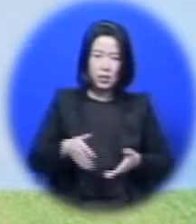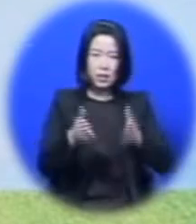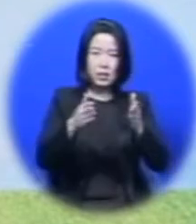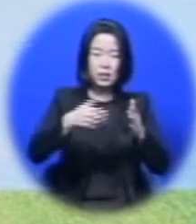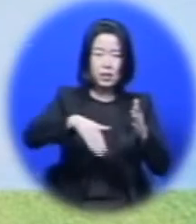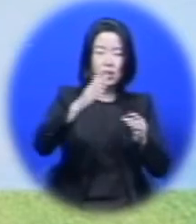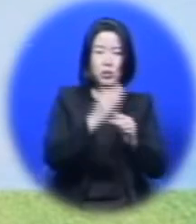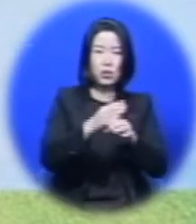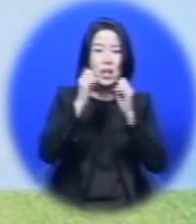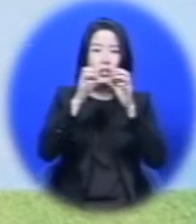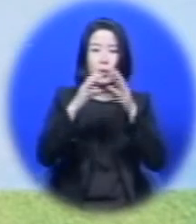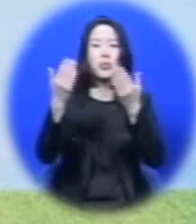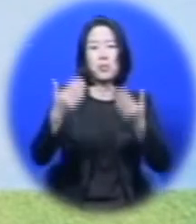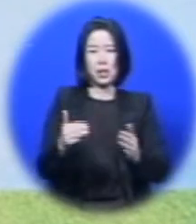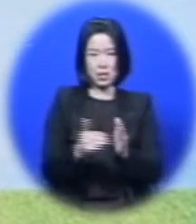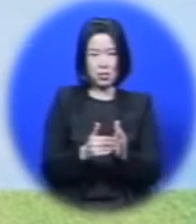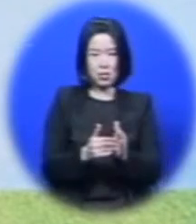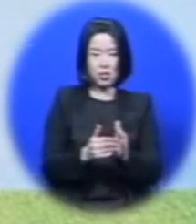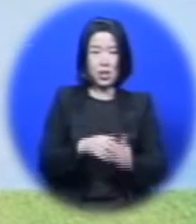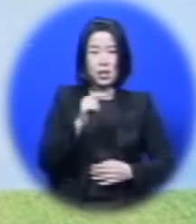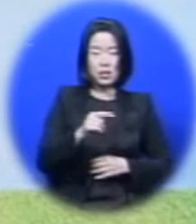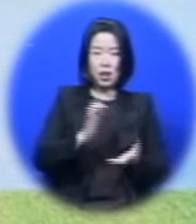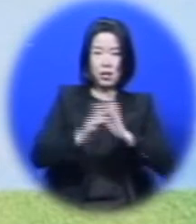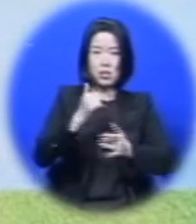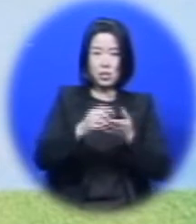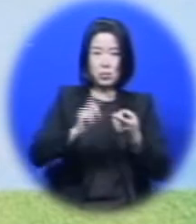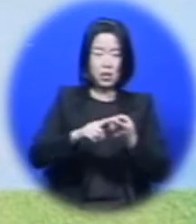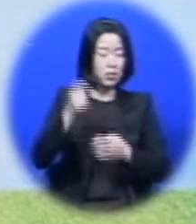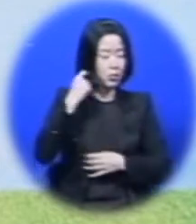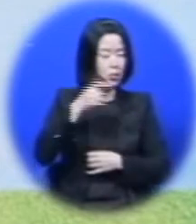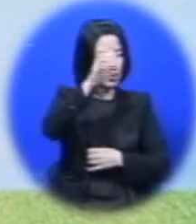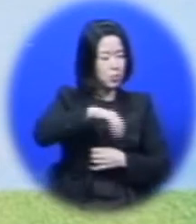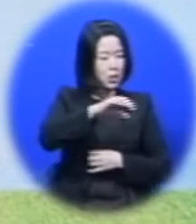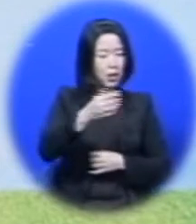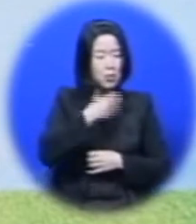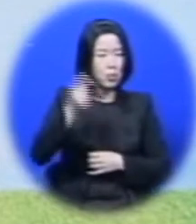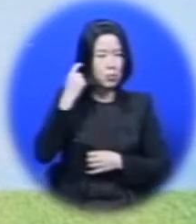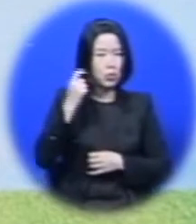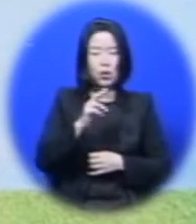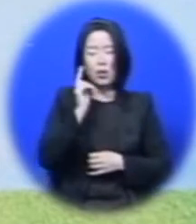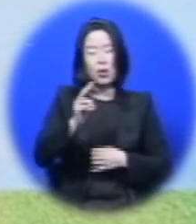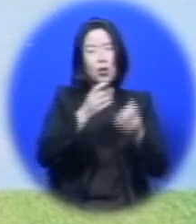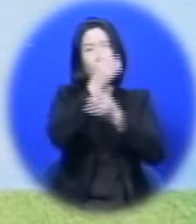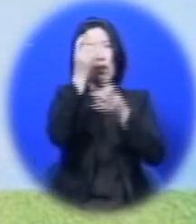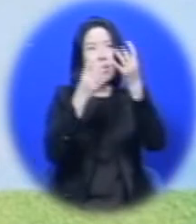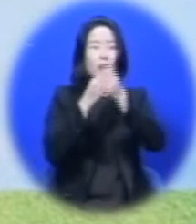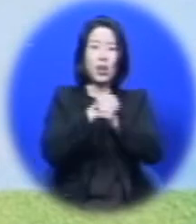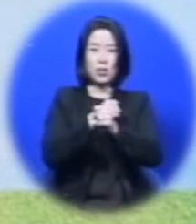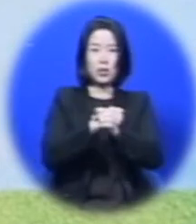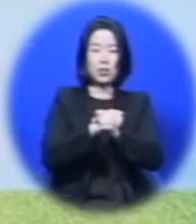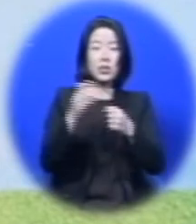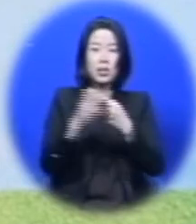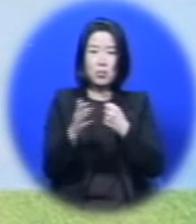도중에 전도를 받았습니다. 그가 예수님에 대해서 듣고 십자가의 복음을 듣고 너무너무 황홀한 거예요. 그래서